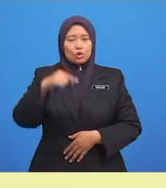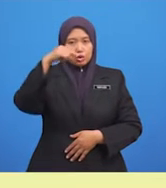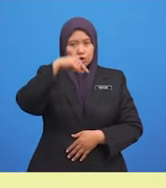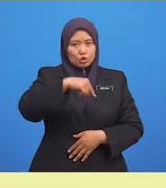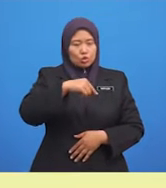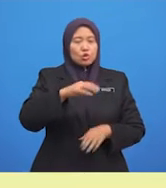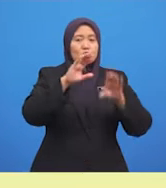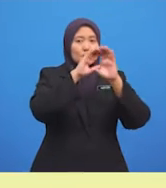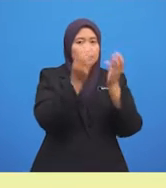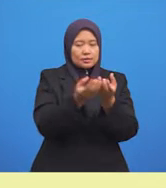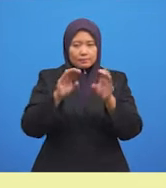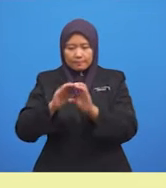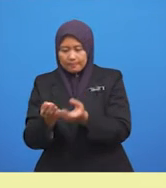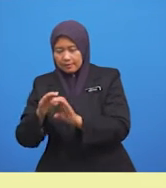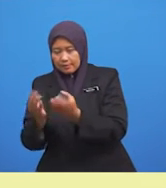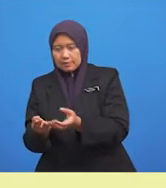P.